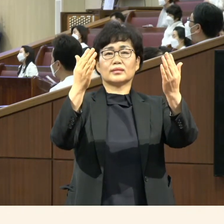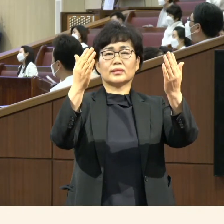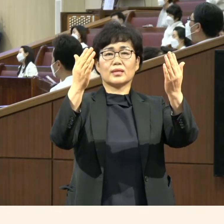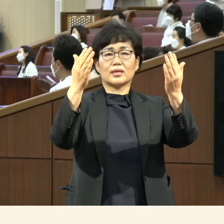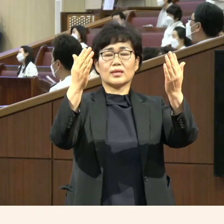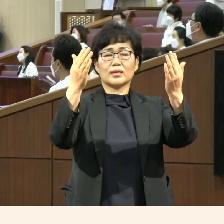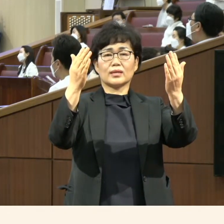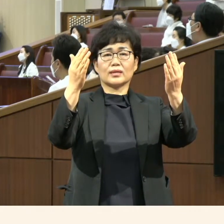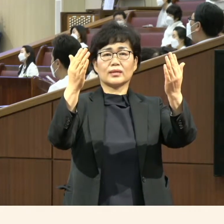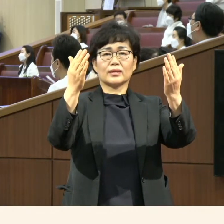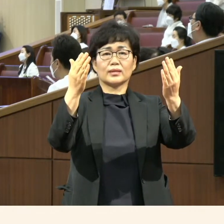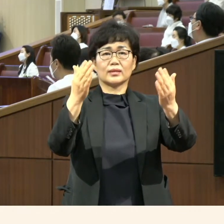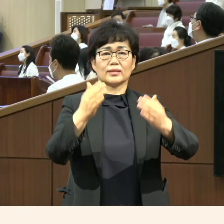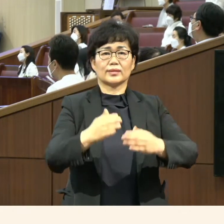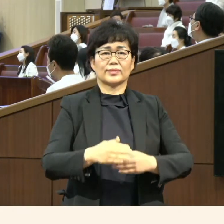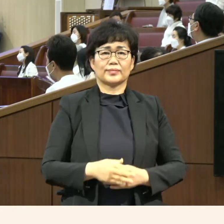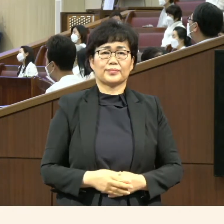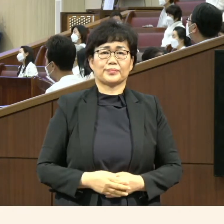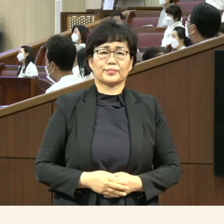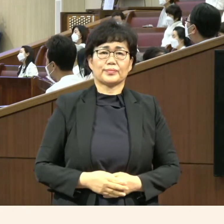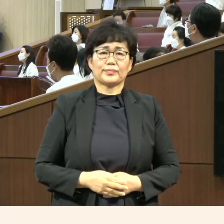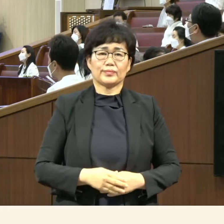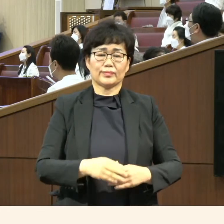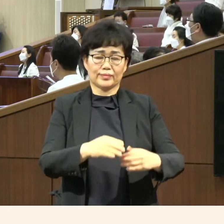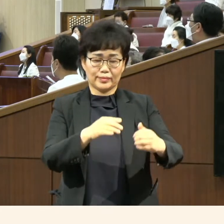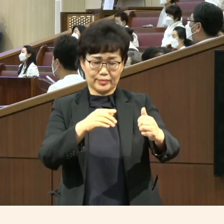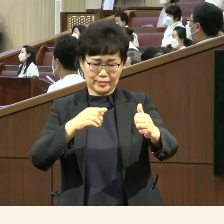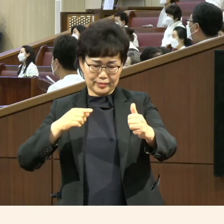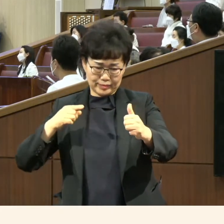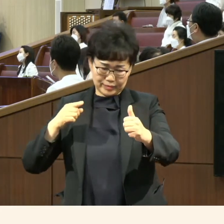드리셨네. 죽임당하신